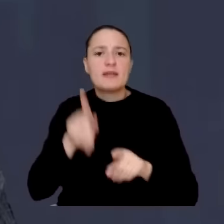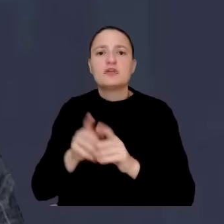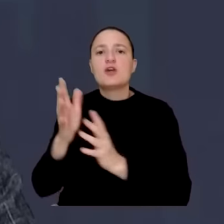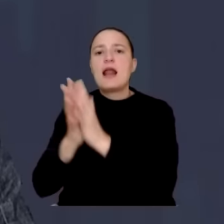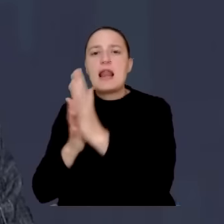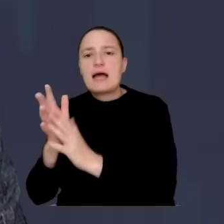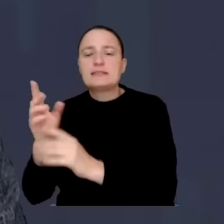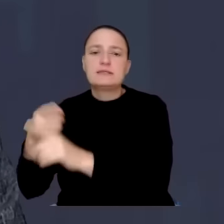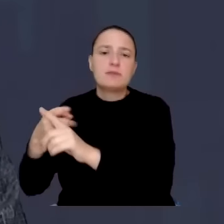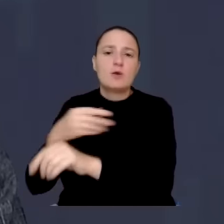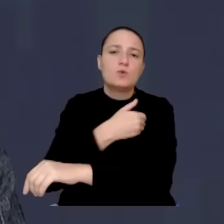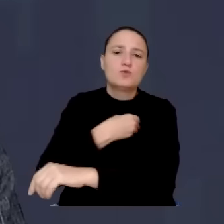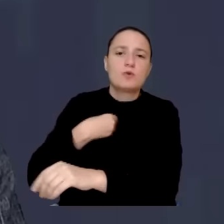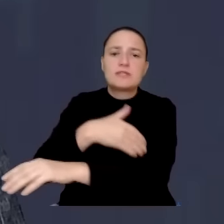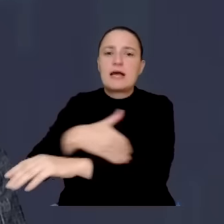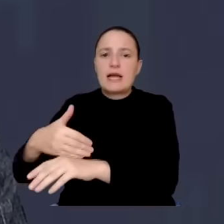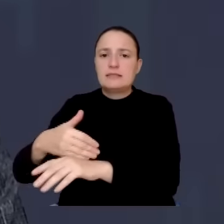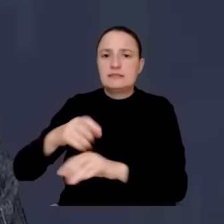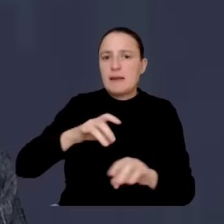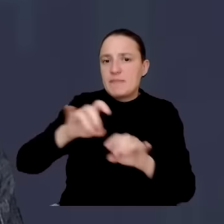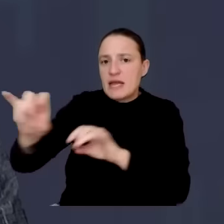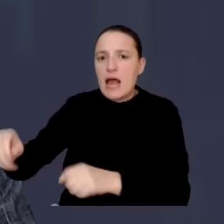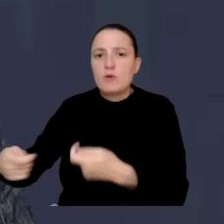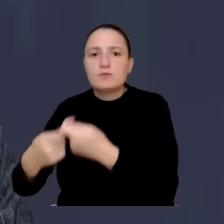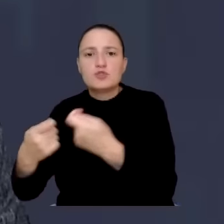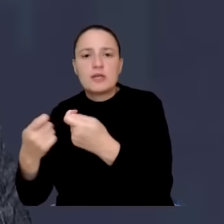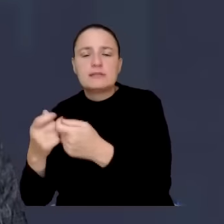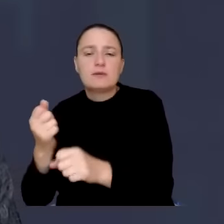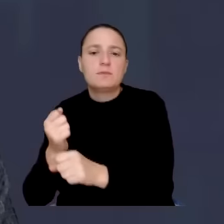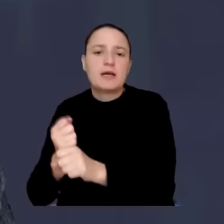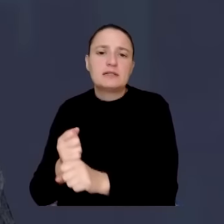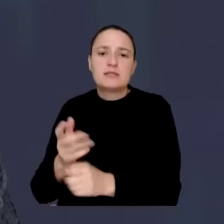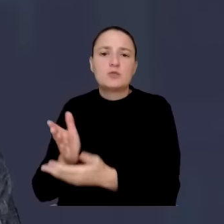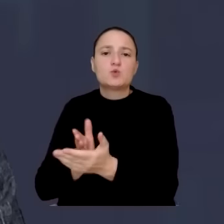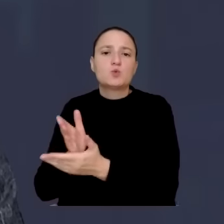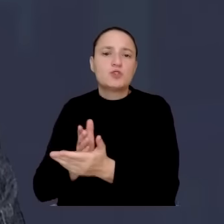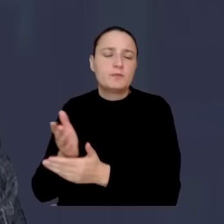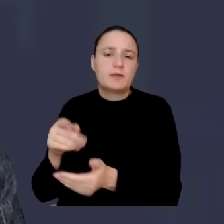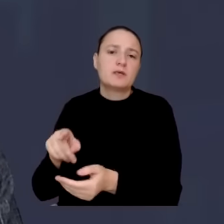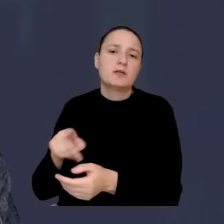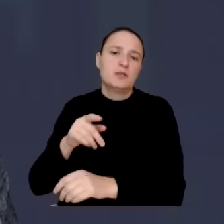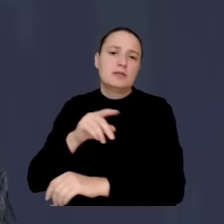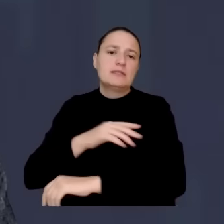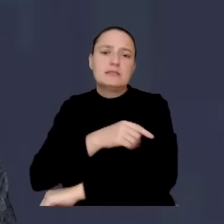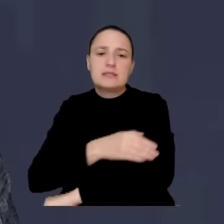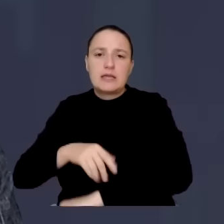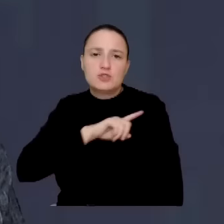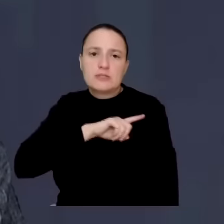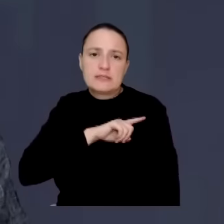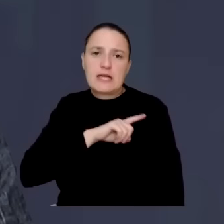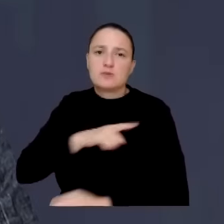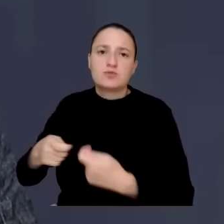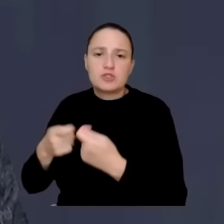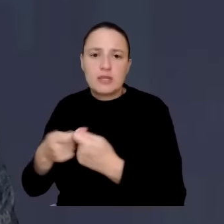Białorusią i i tam przeszkadzały w prac w pracach służb w pracach straży granicznej No to i